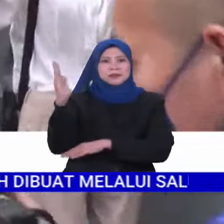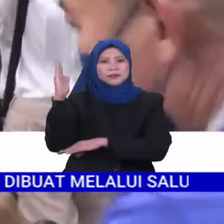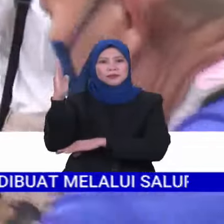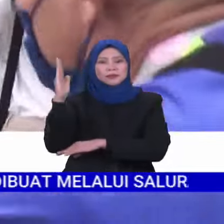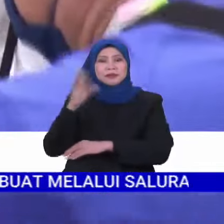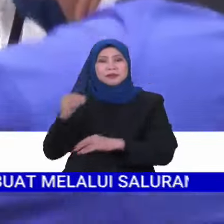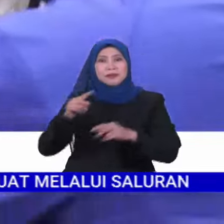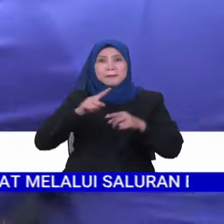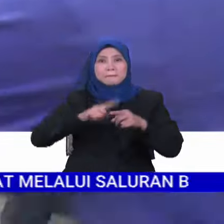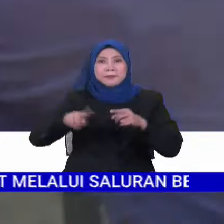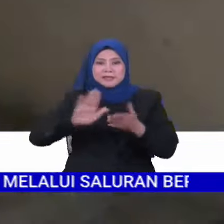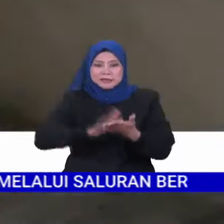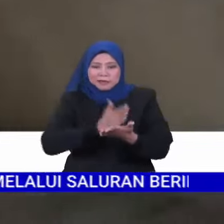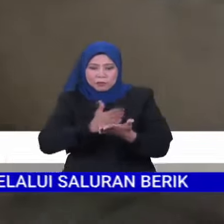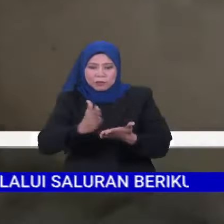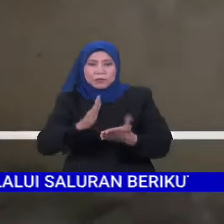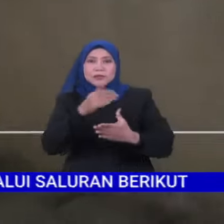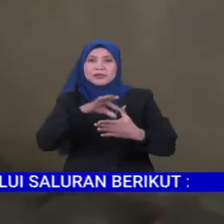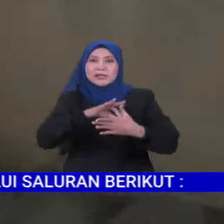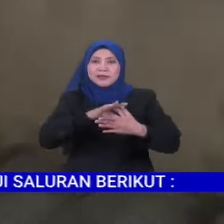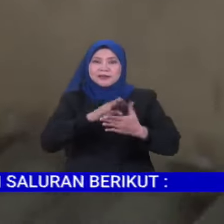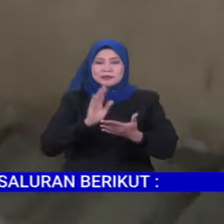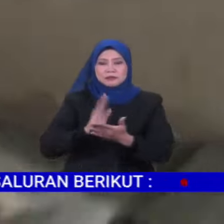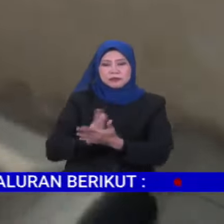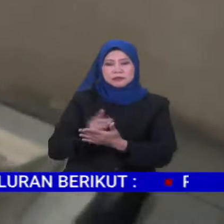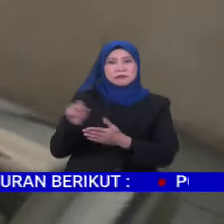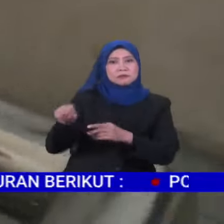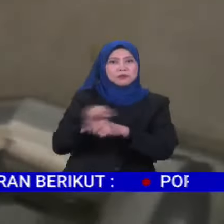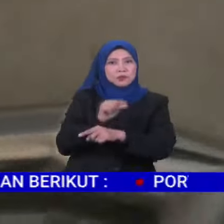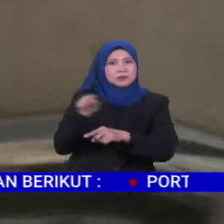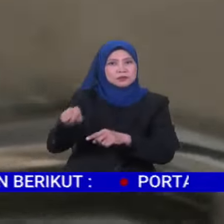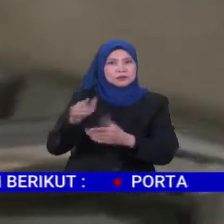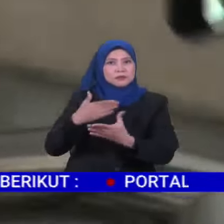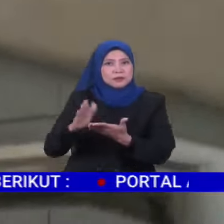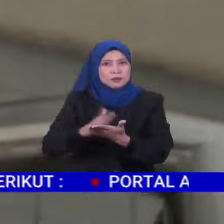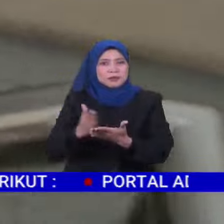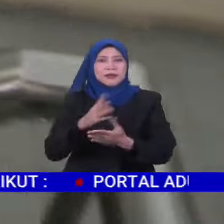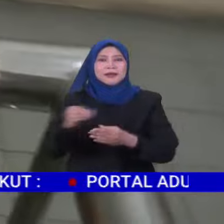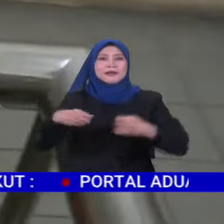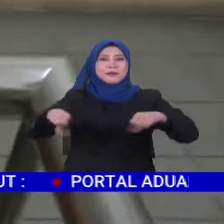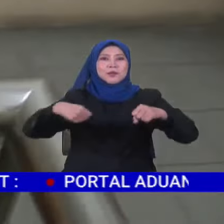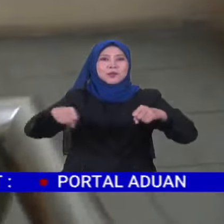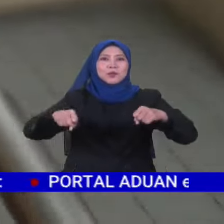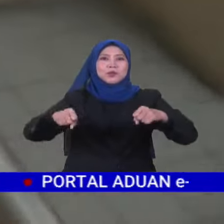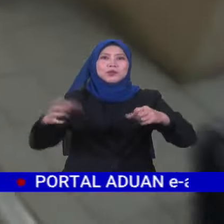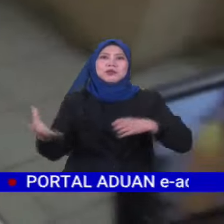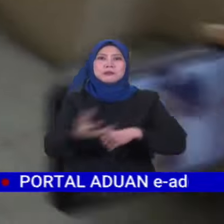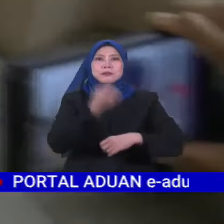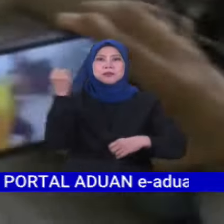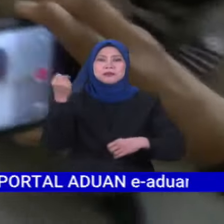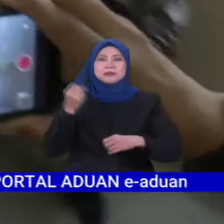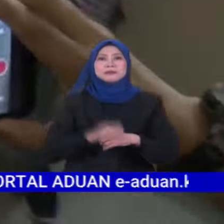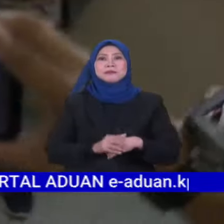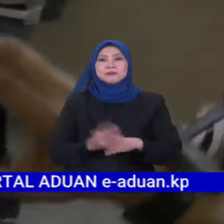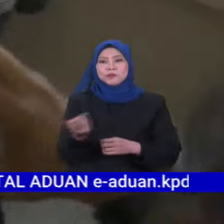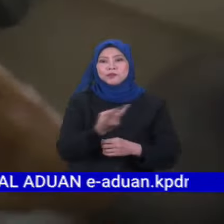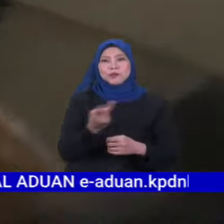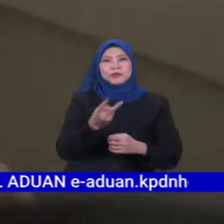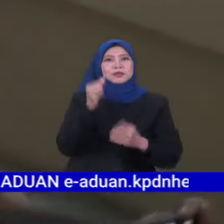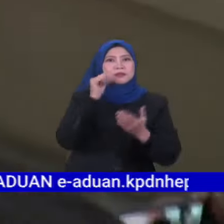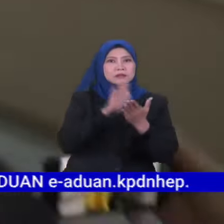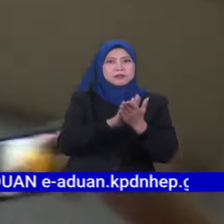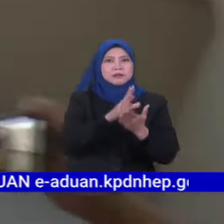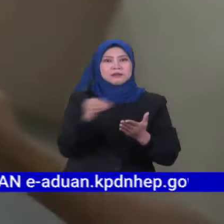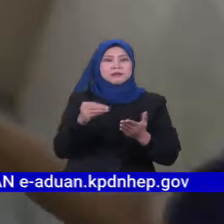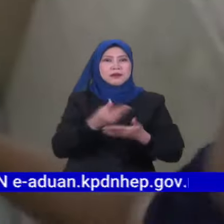sebilah pisau pemotong daging yang disyaki digunakan Suspect dan motosikal dirampas jenazah kedua berada itu